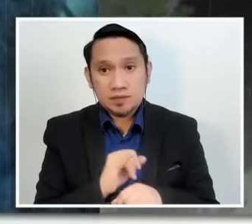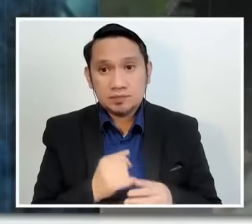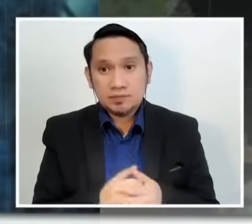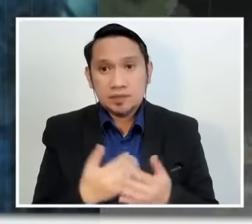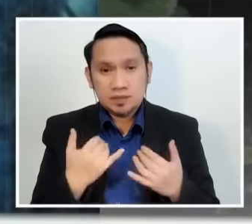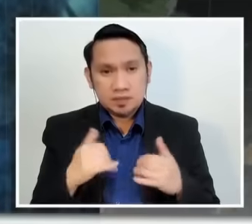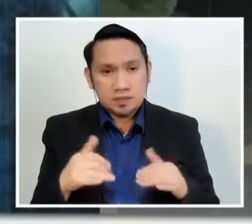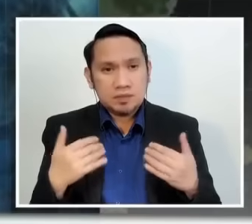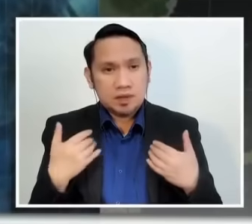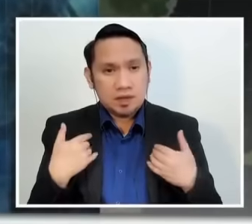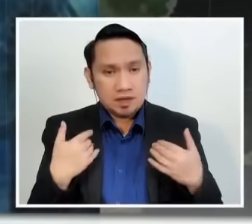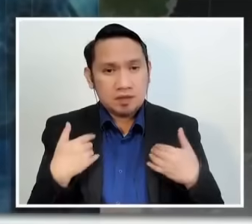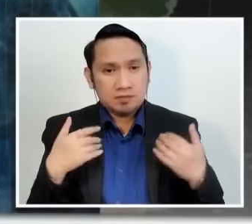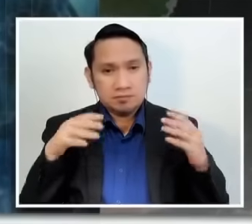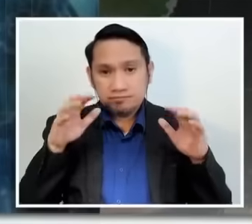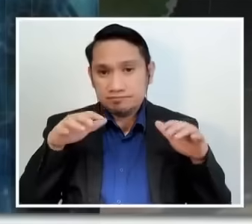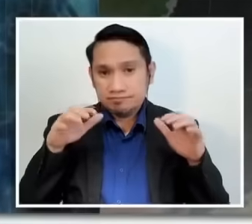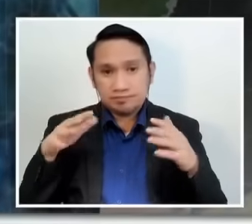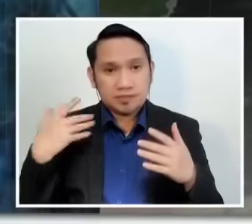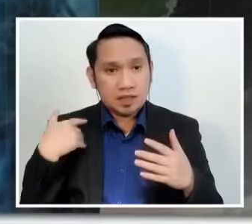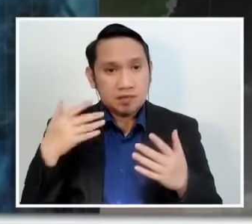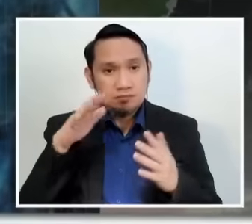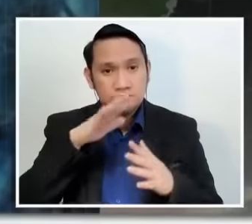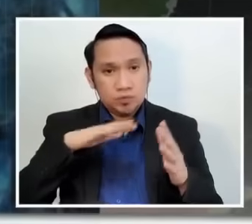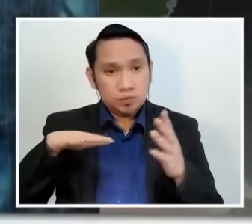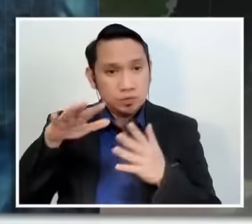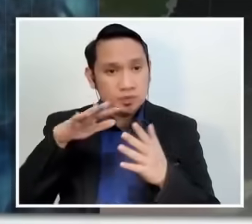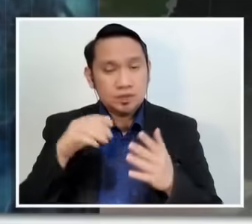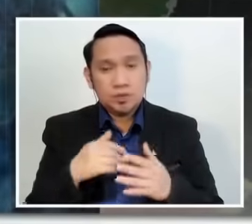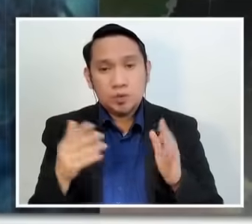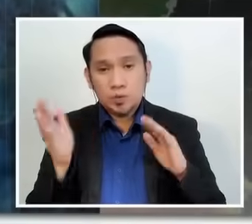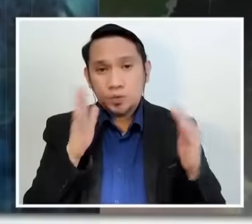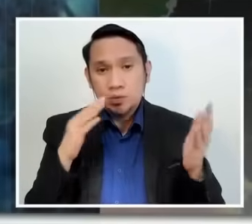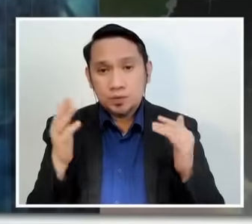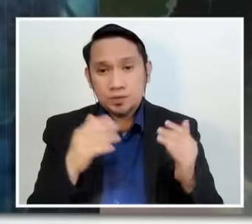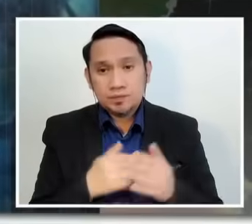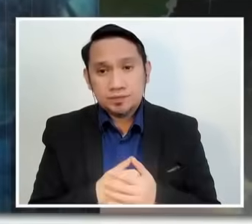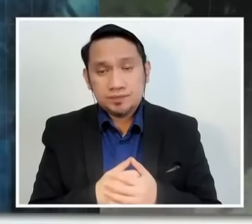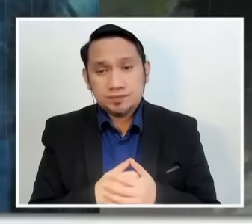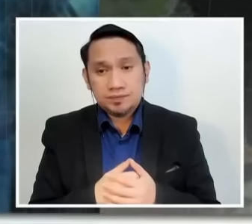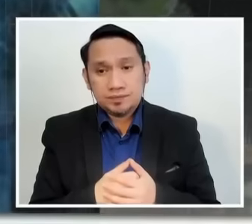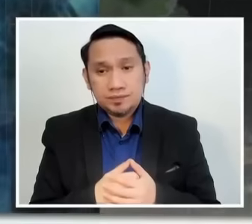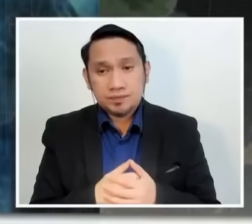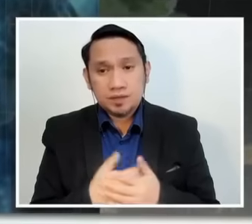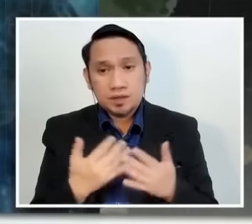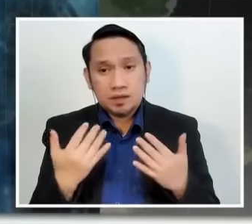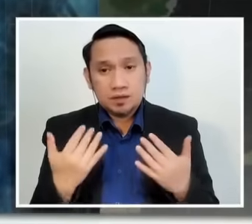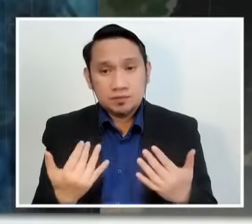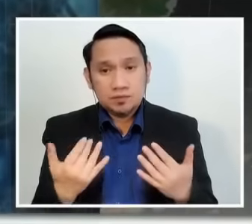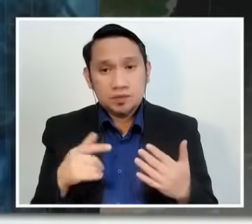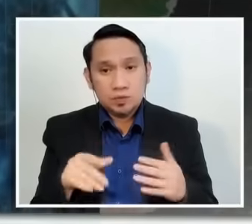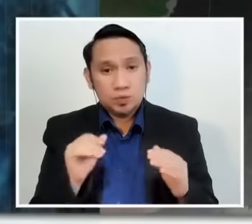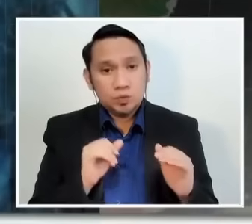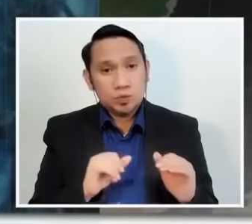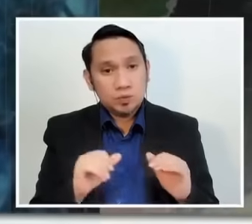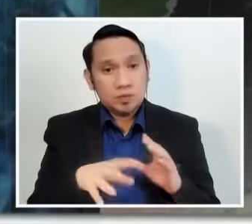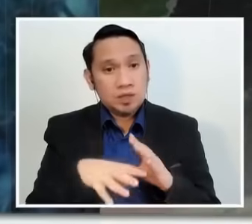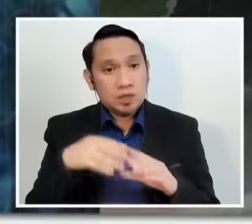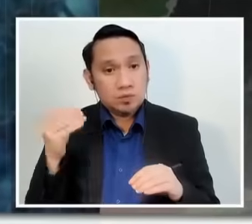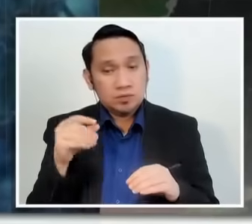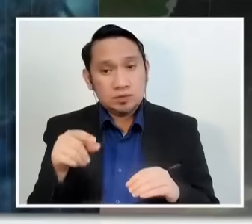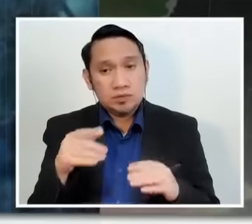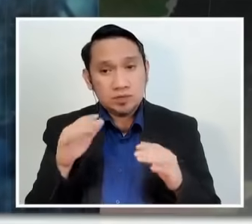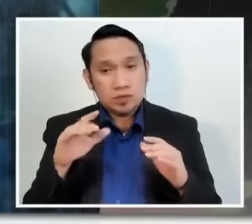hanging iiral sa mga lugar na ito. Ibinaba naman na ang ilang signals habang kumikilos pa ang bagyo palayo, o ibababa po